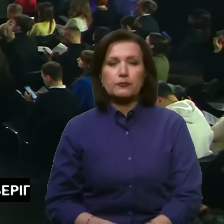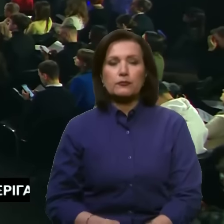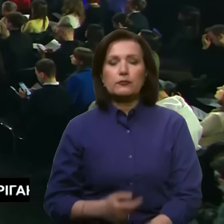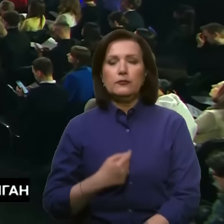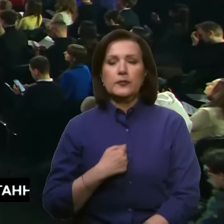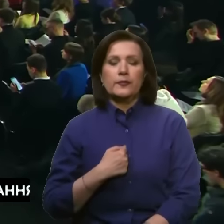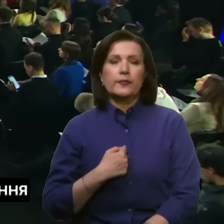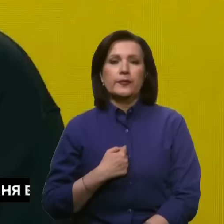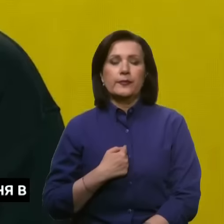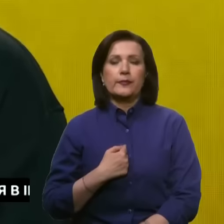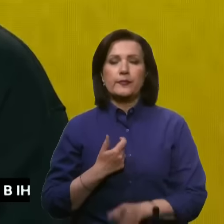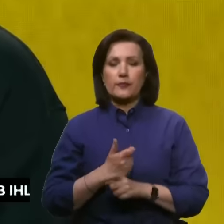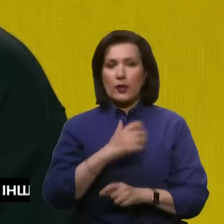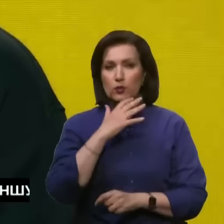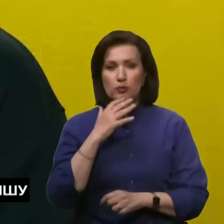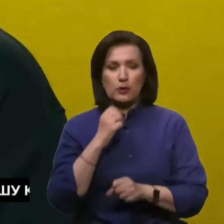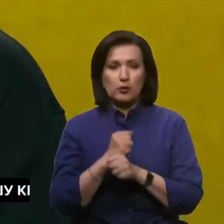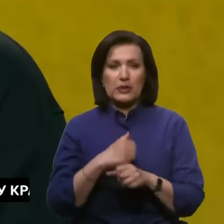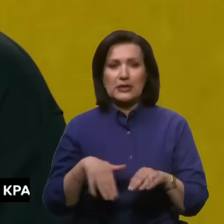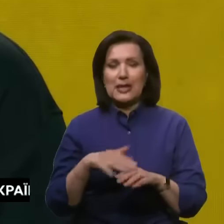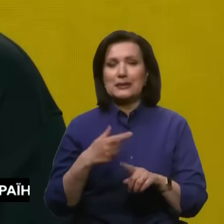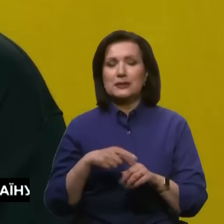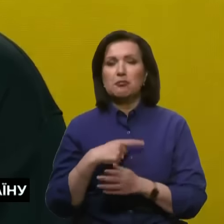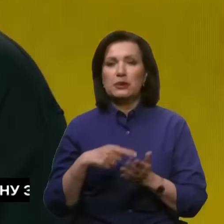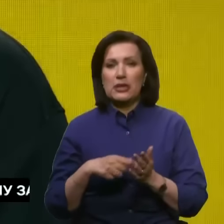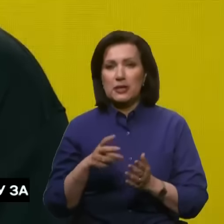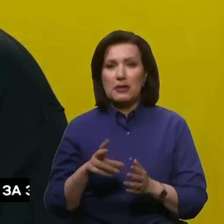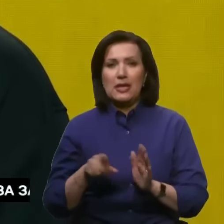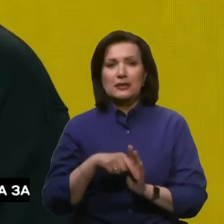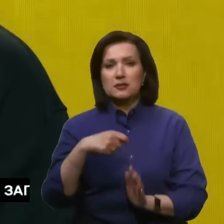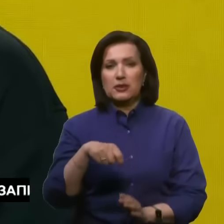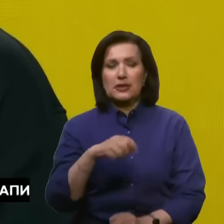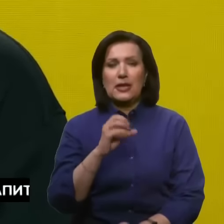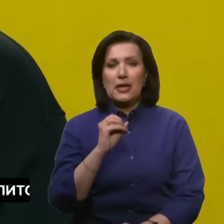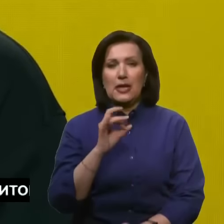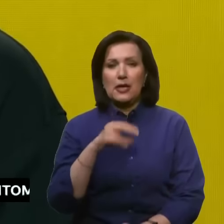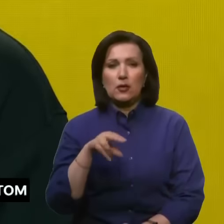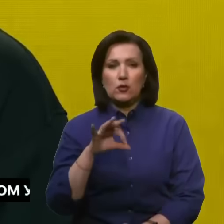Я дуже багато працював над цим питанням з президентом Ердоганом.